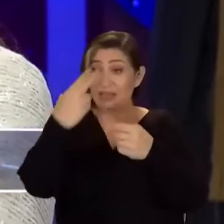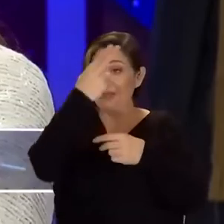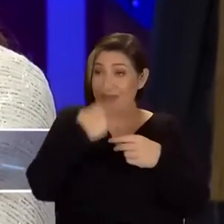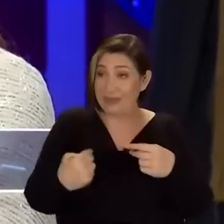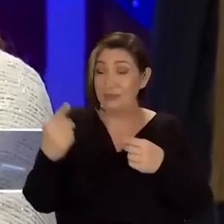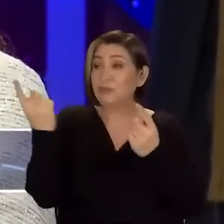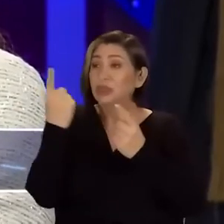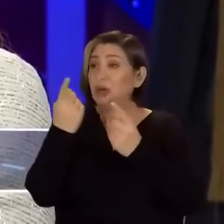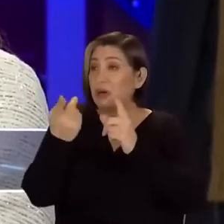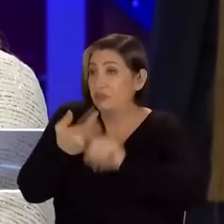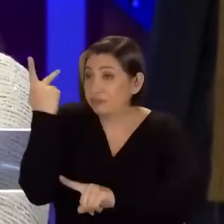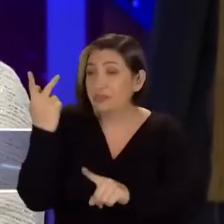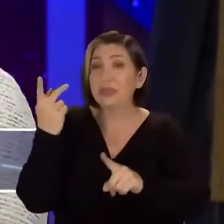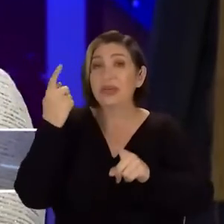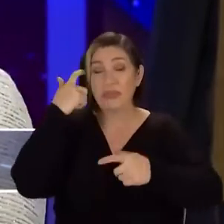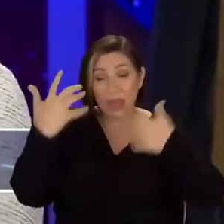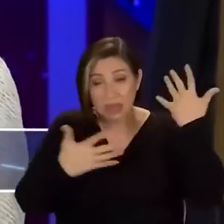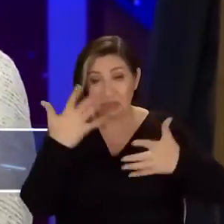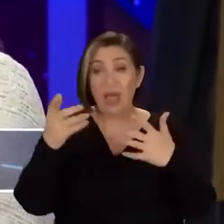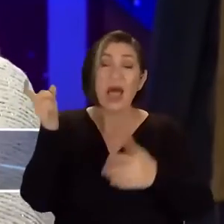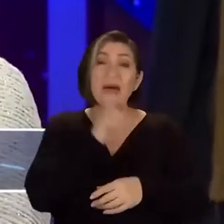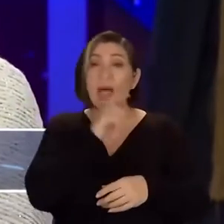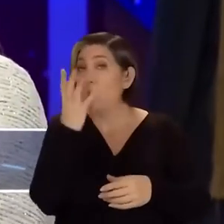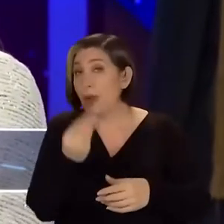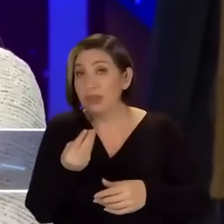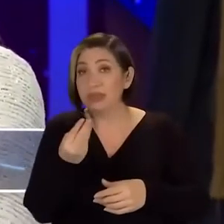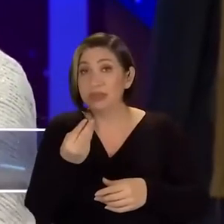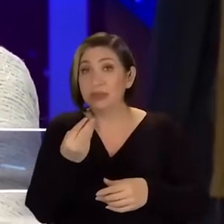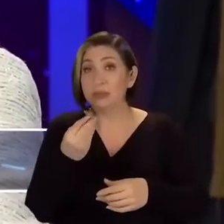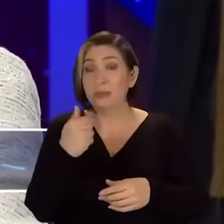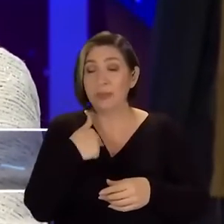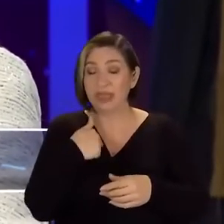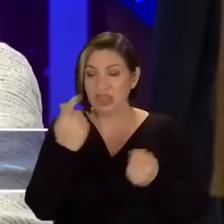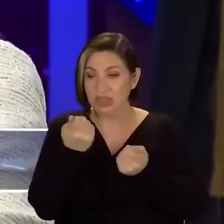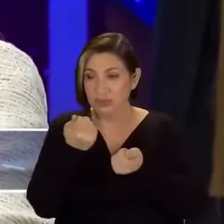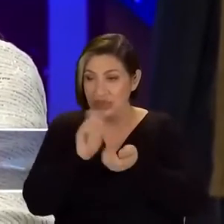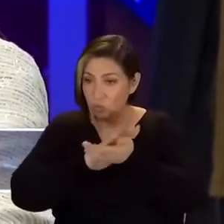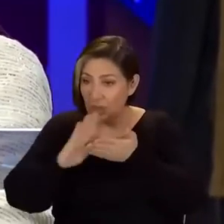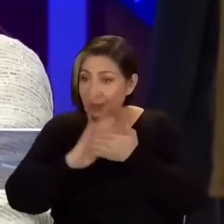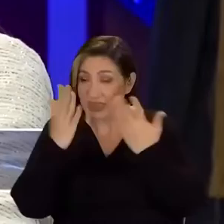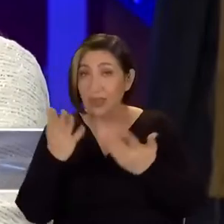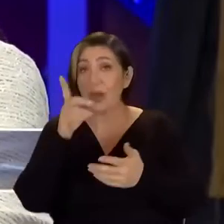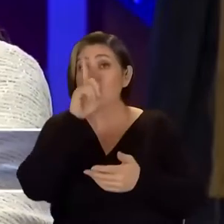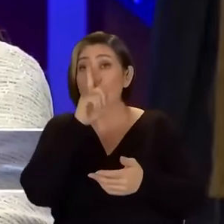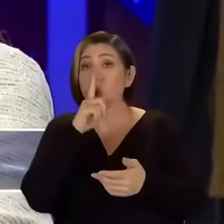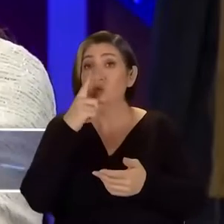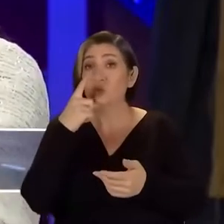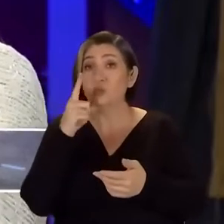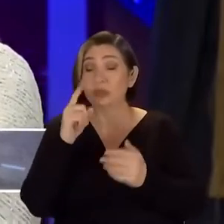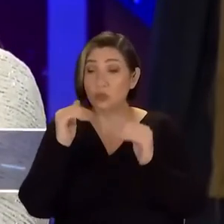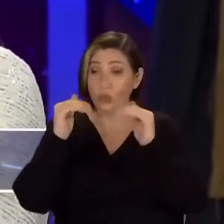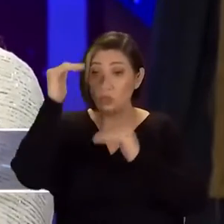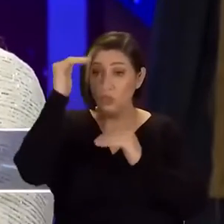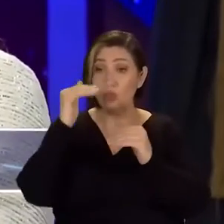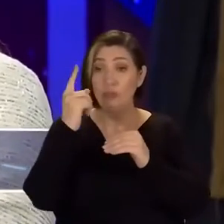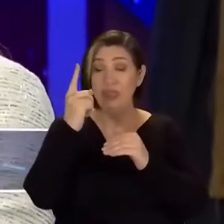beni bir şekilde kafamı karıştırıp hata da olabilir bu bendeki işlemi değiştirebilirsiniz ama 100.000 ve üstü